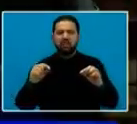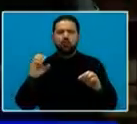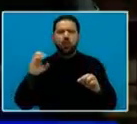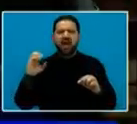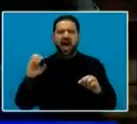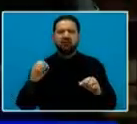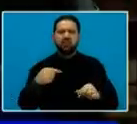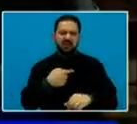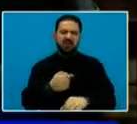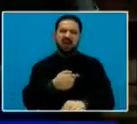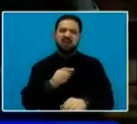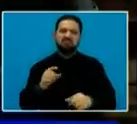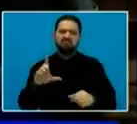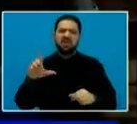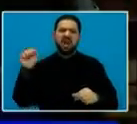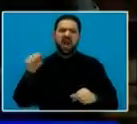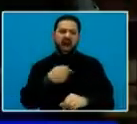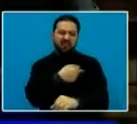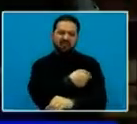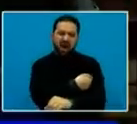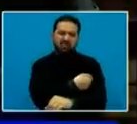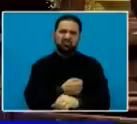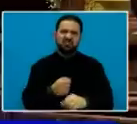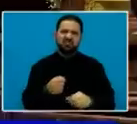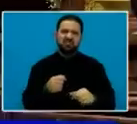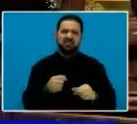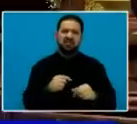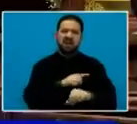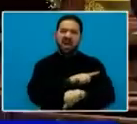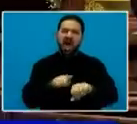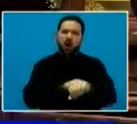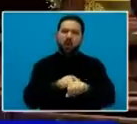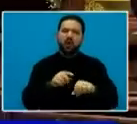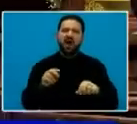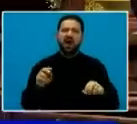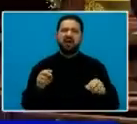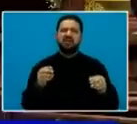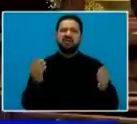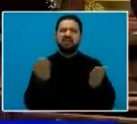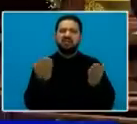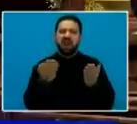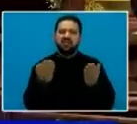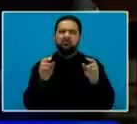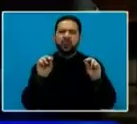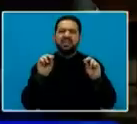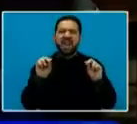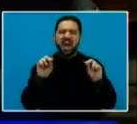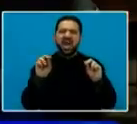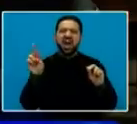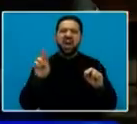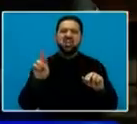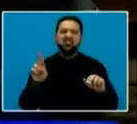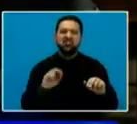la vaccin și tipuri de vaccin, să ne gândim la ora de religie, care e ultimul pe lista